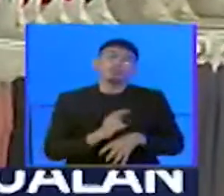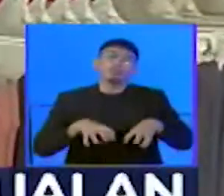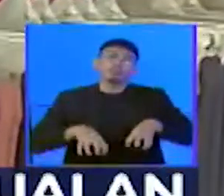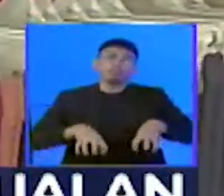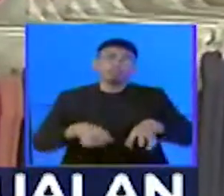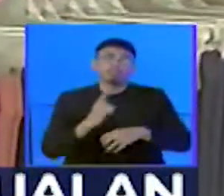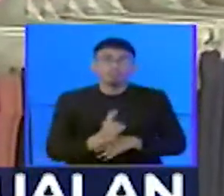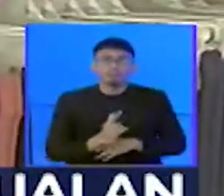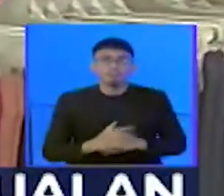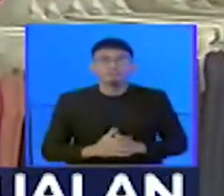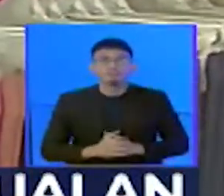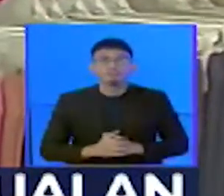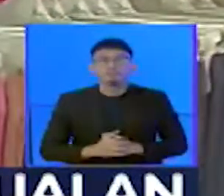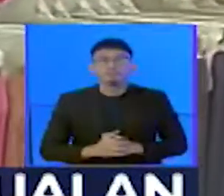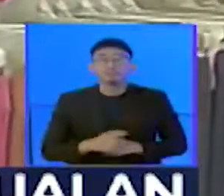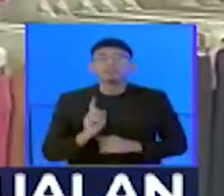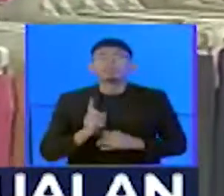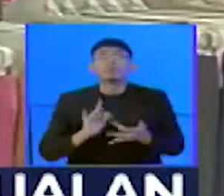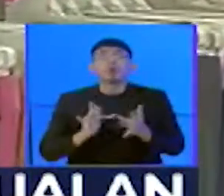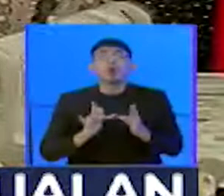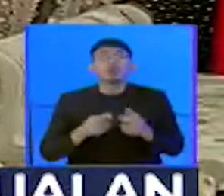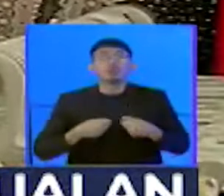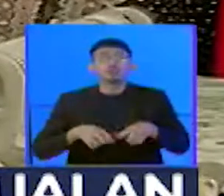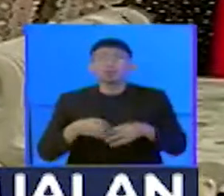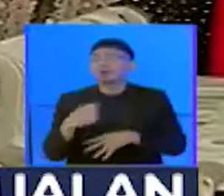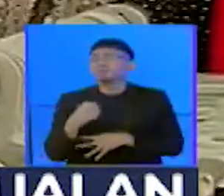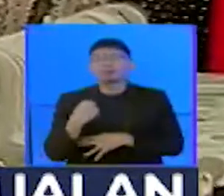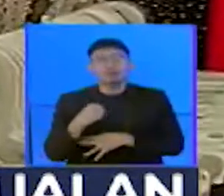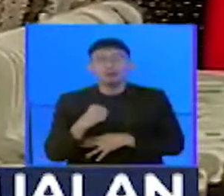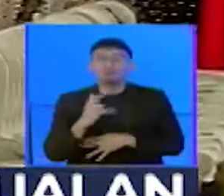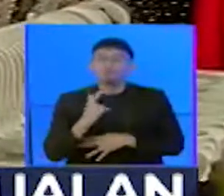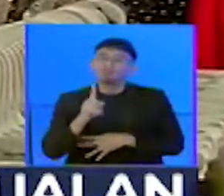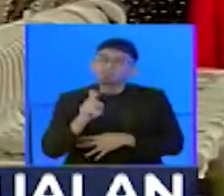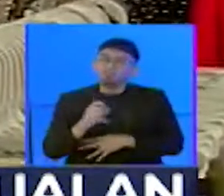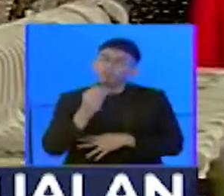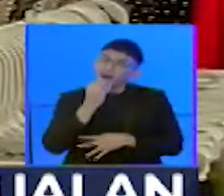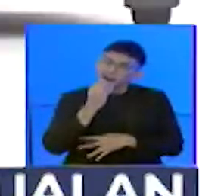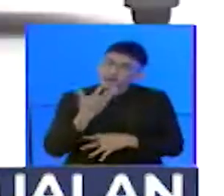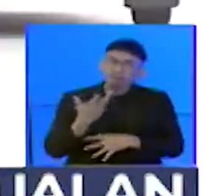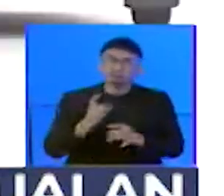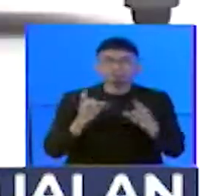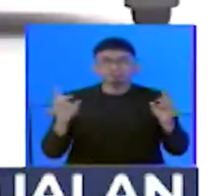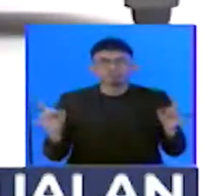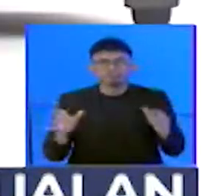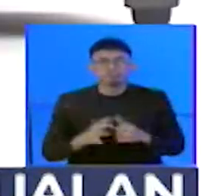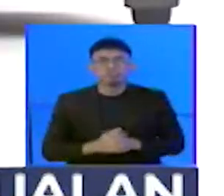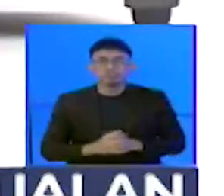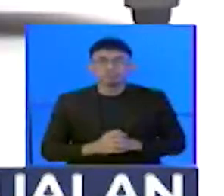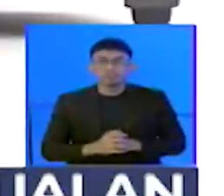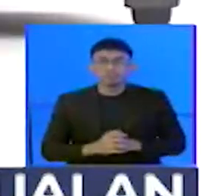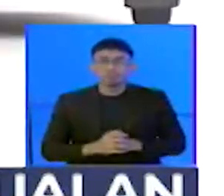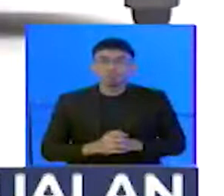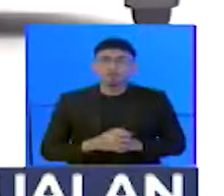untuk penjualan secara online maupun dari ini tidak dapat menutupi kebutuhan sehari-hari belum lagi biaya sewa ini yang harus tetap